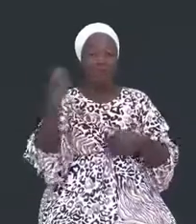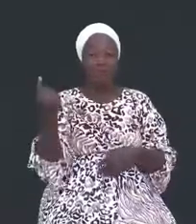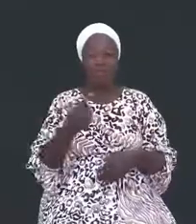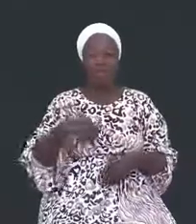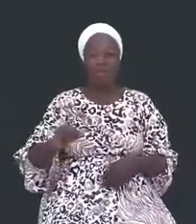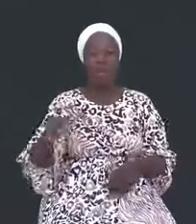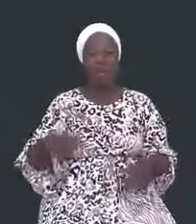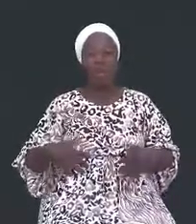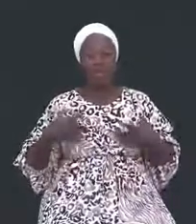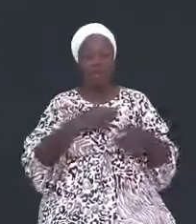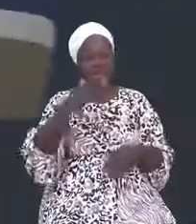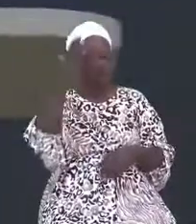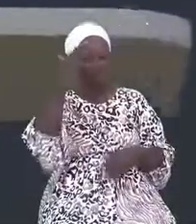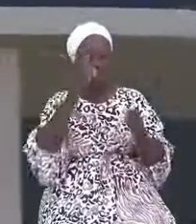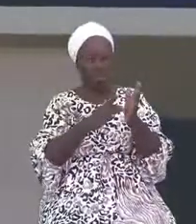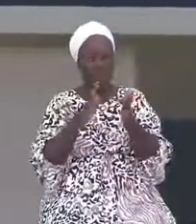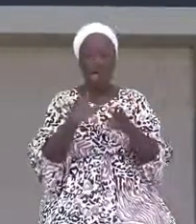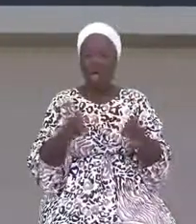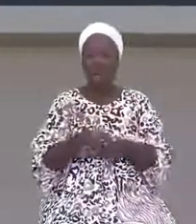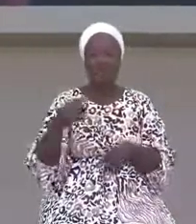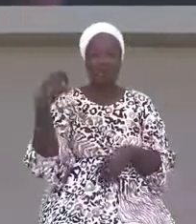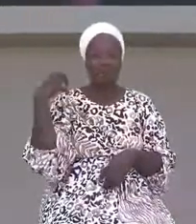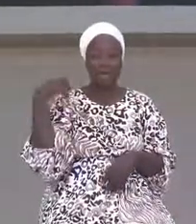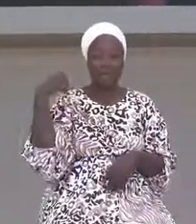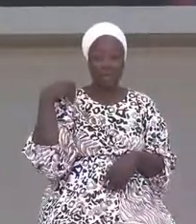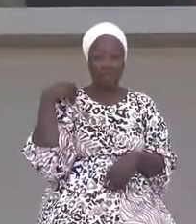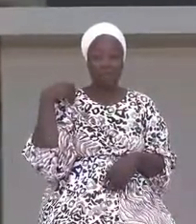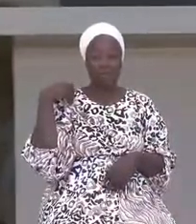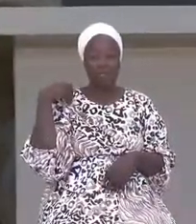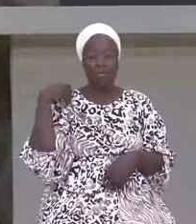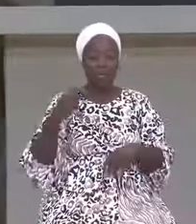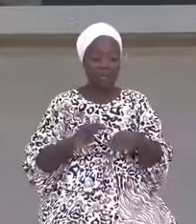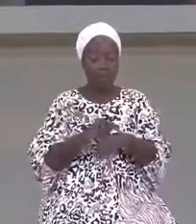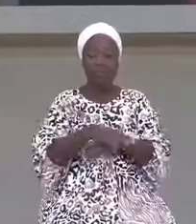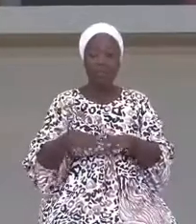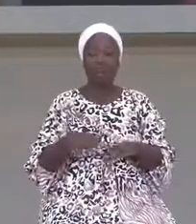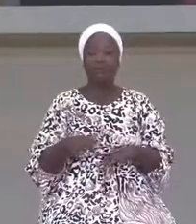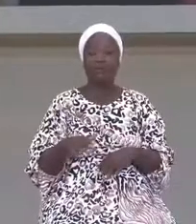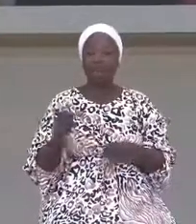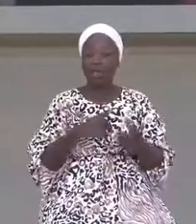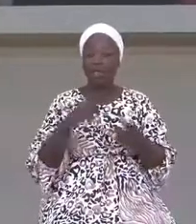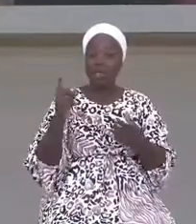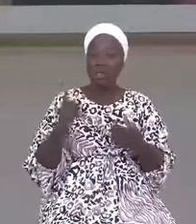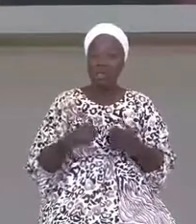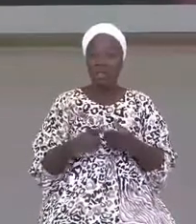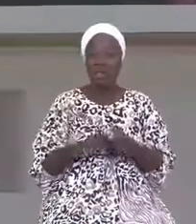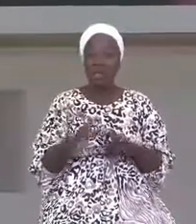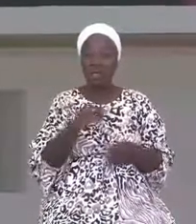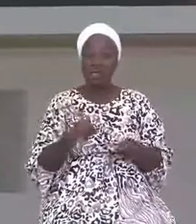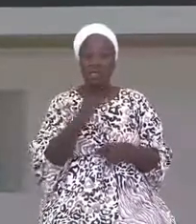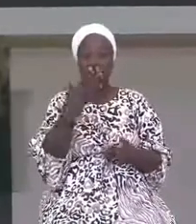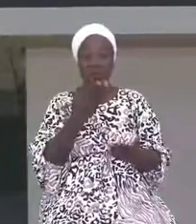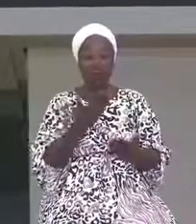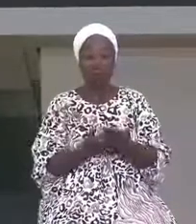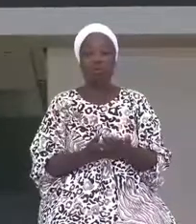Il a reconnu Jésus comme étant maître, juste, saint, juste, bon. Et il dit,